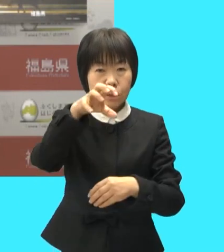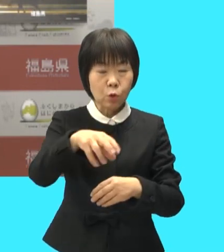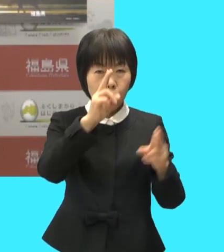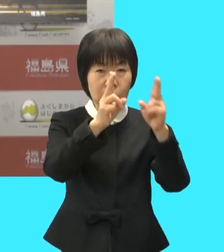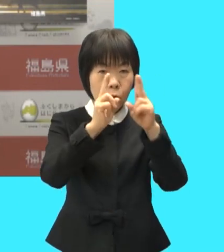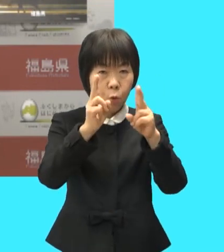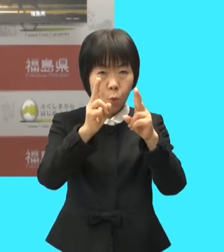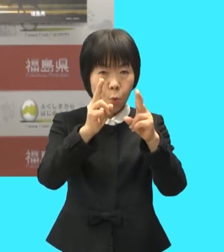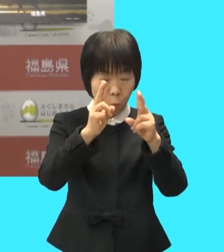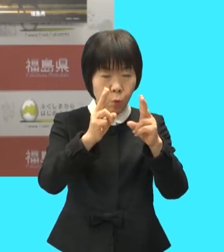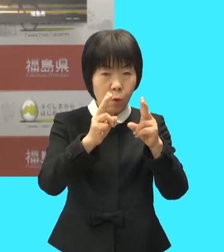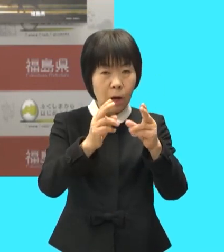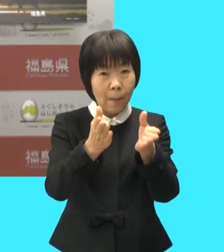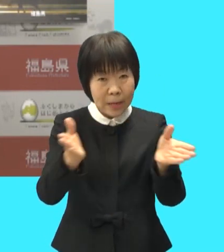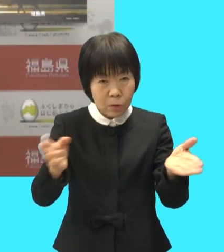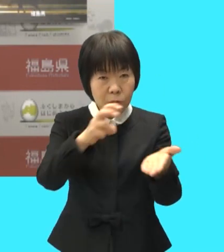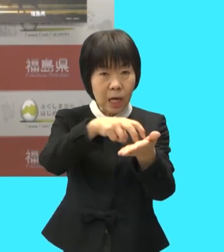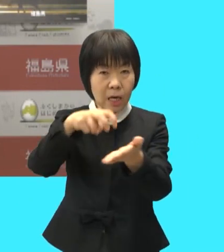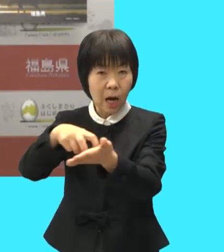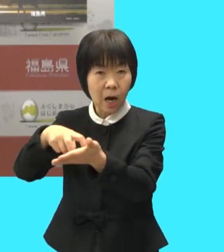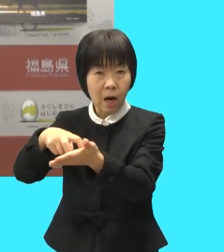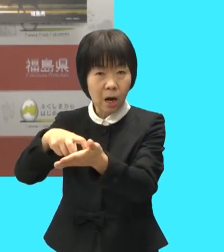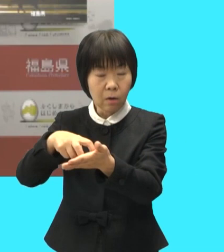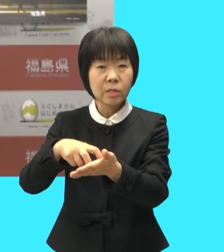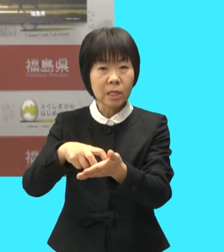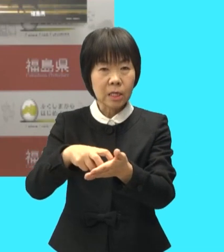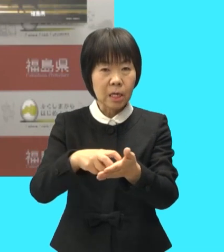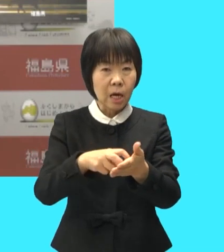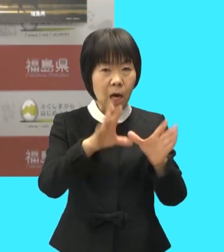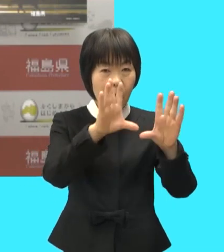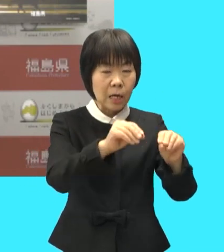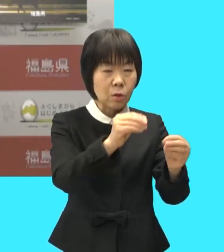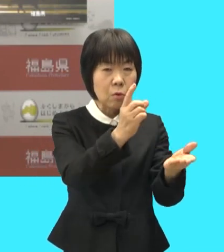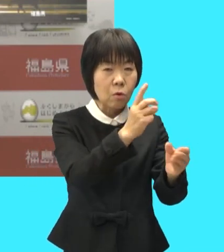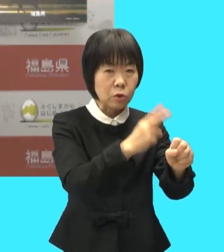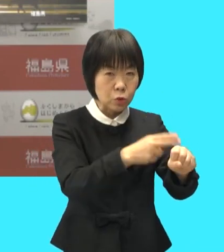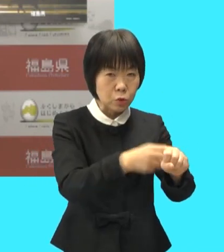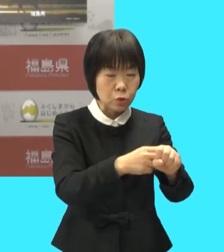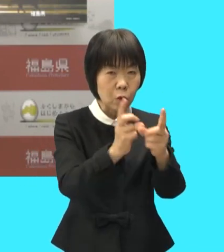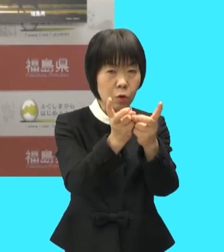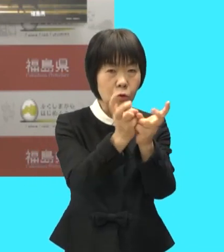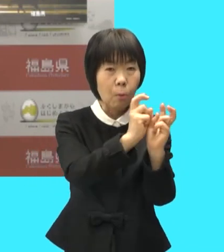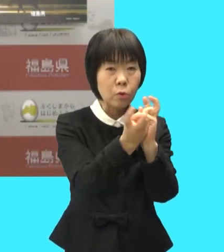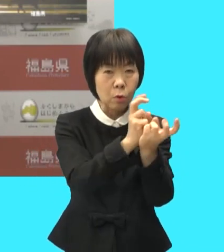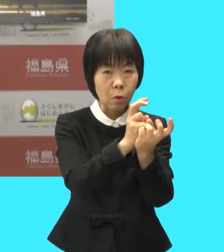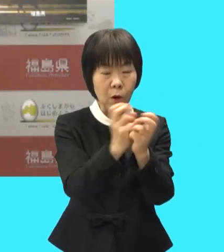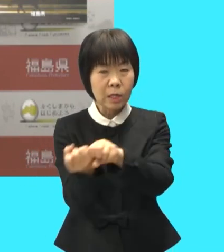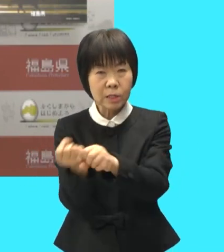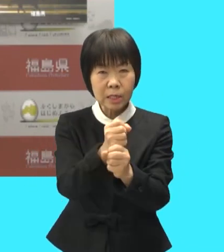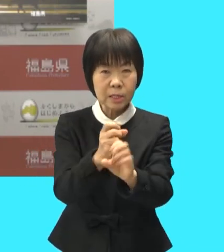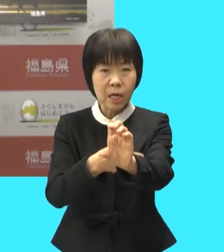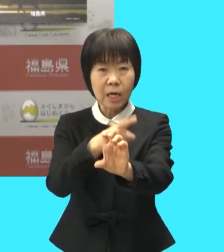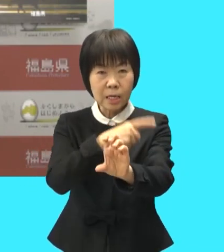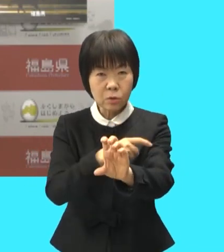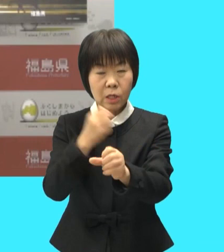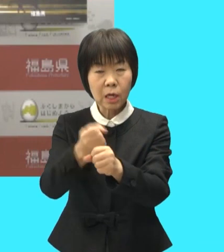業等の幅広い参加をいただきながら、廃炉技術やロボット再生可能エネルギー関連産業